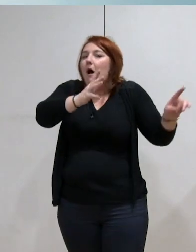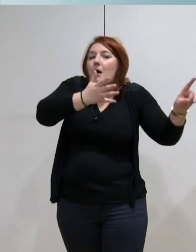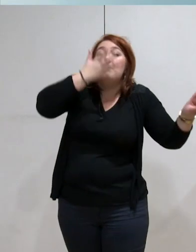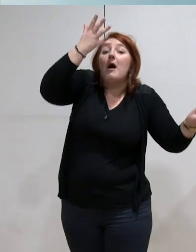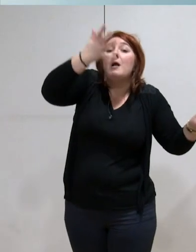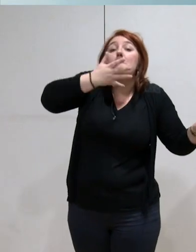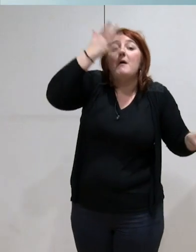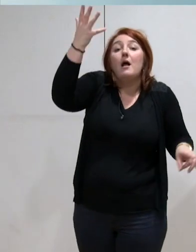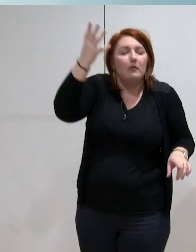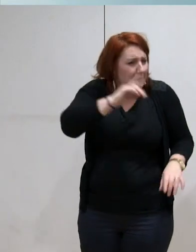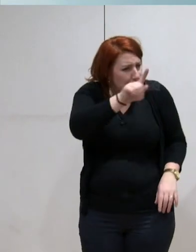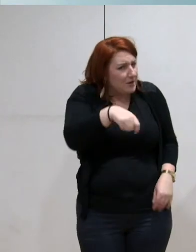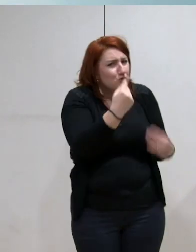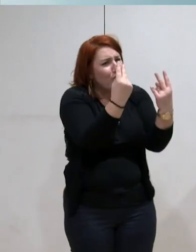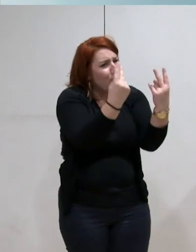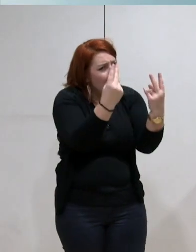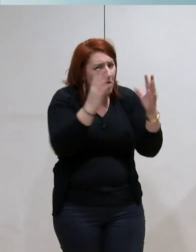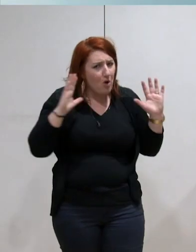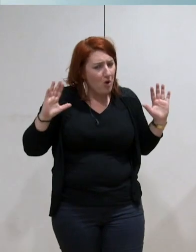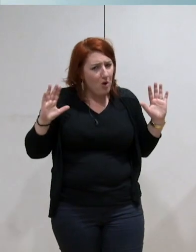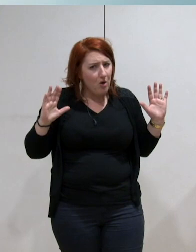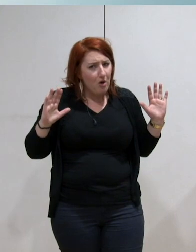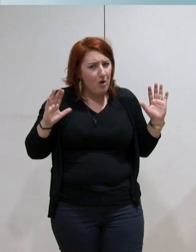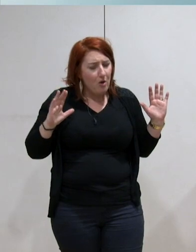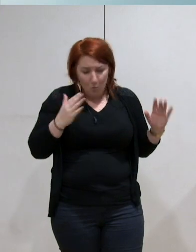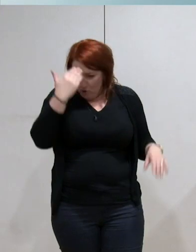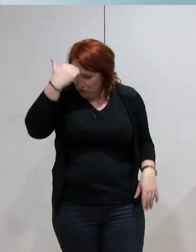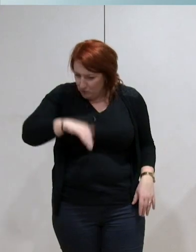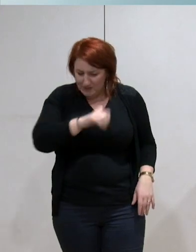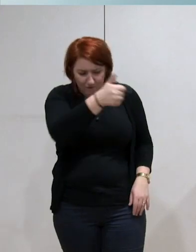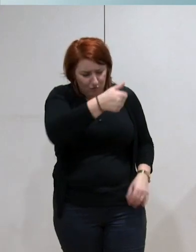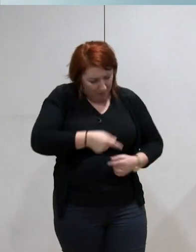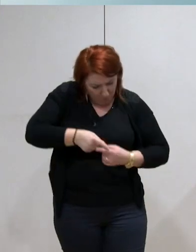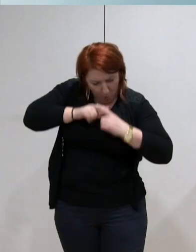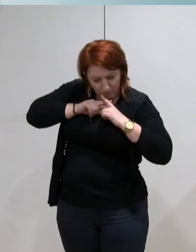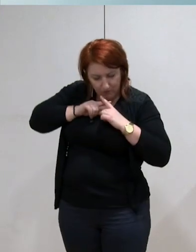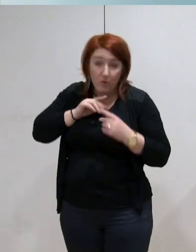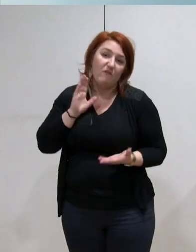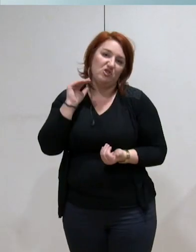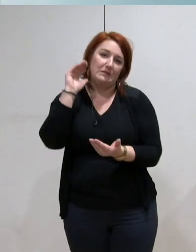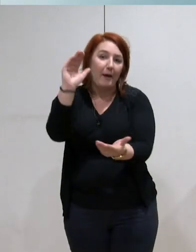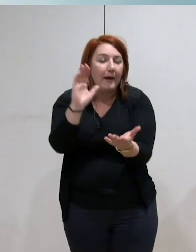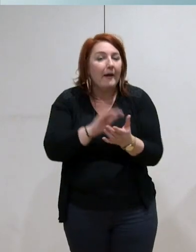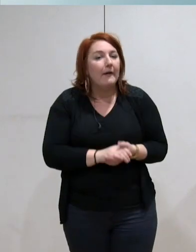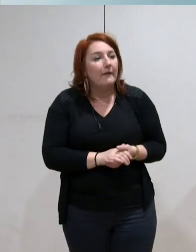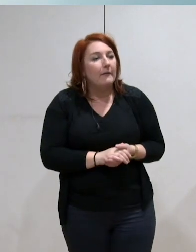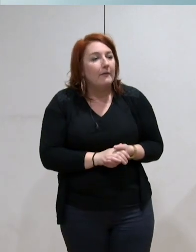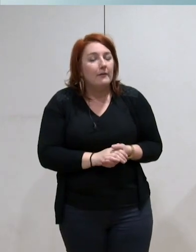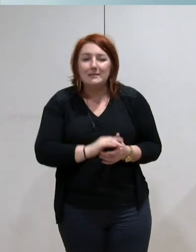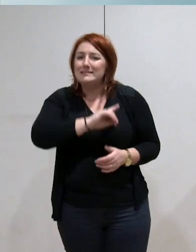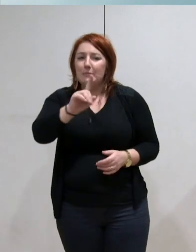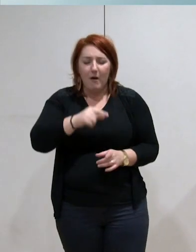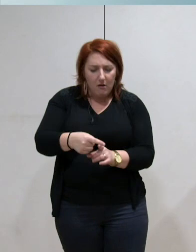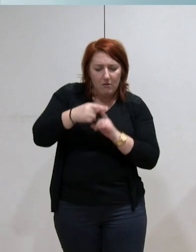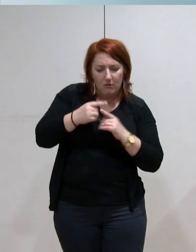qui a sa part de légitimité en tous les cas je suis certain que vous croyez à ce que vous dites enfin je veux le croire ce ne sera pas la nôtre